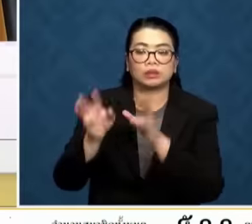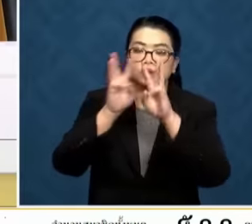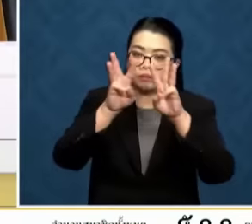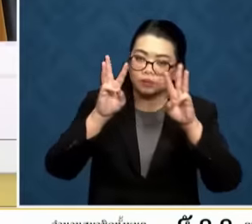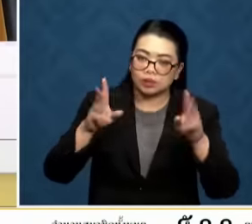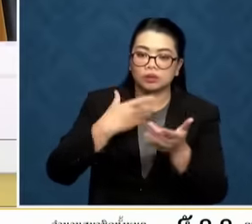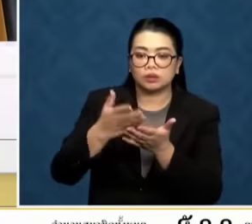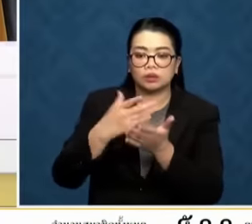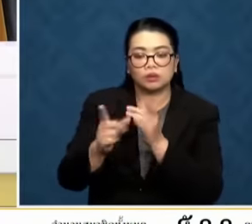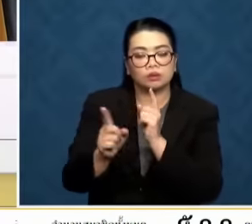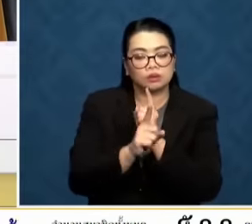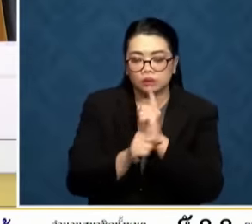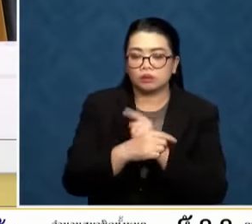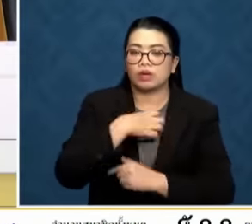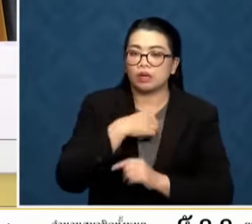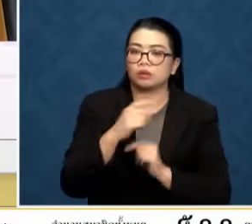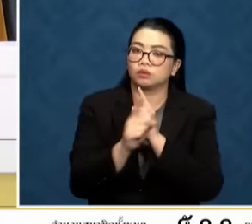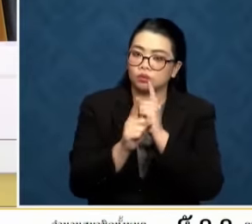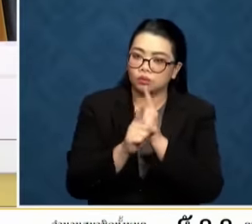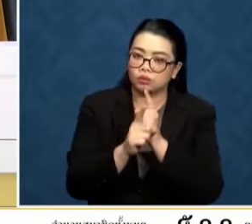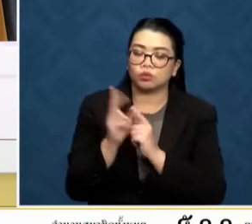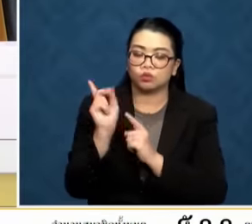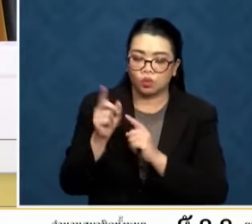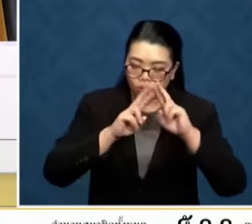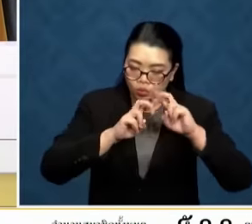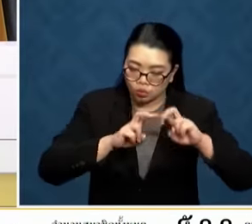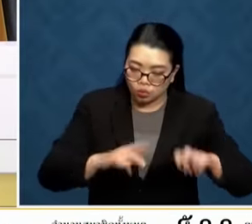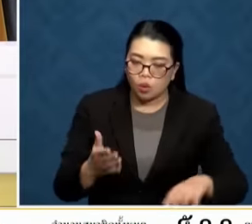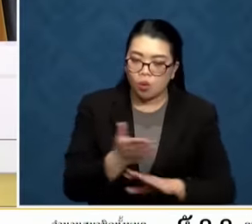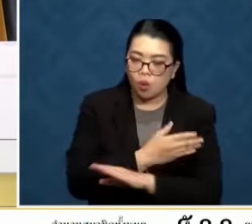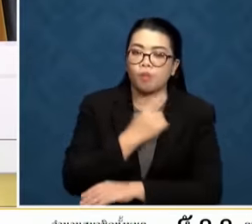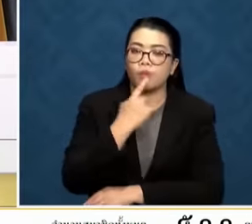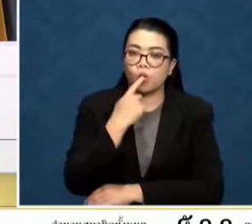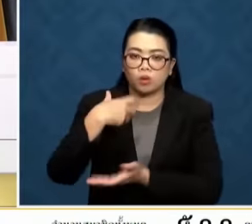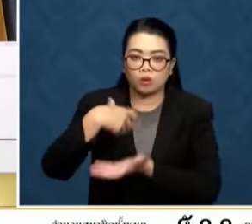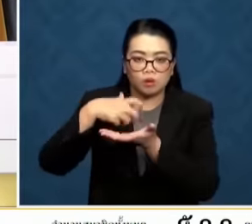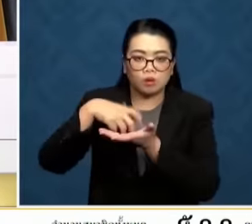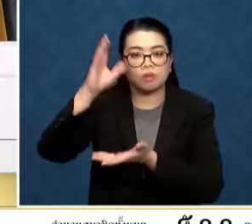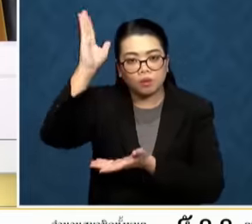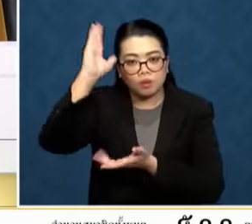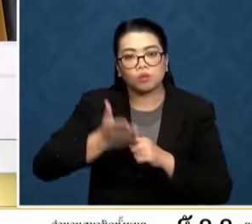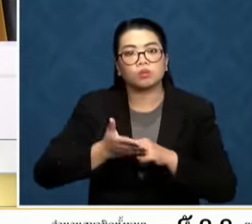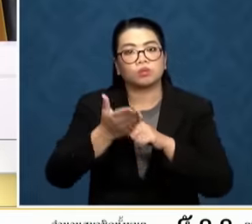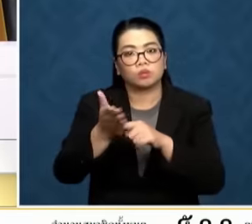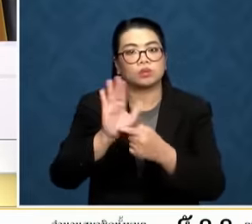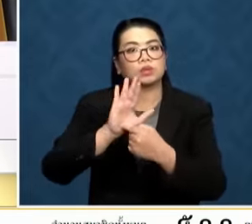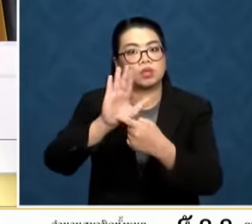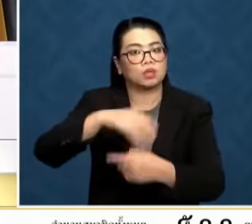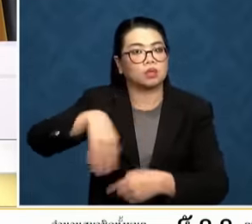ออนไลน์เป็นเงื่อนไขที่ท่านต้องศึกษาให้ดีก่อนที่จะนำเสนอต่อ